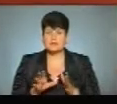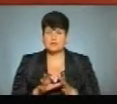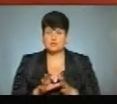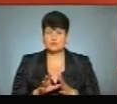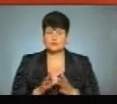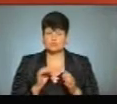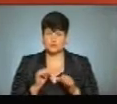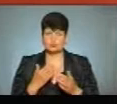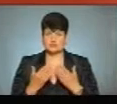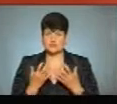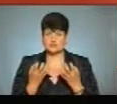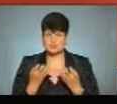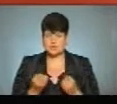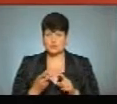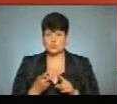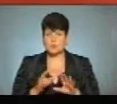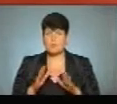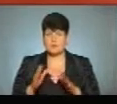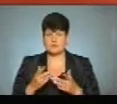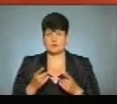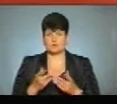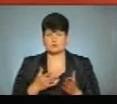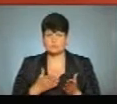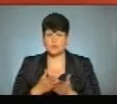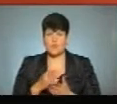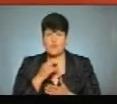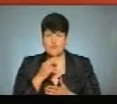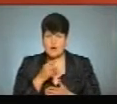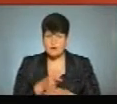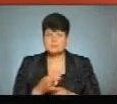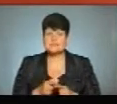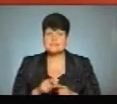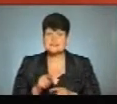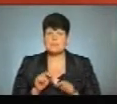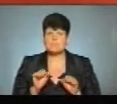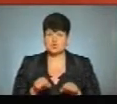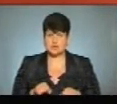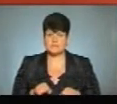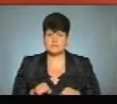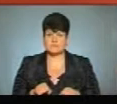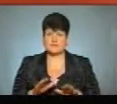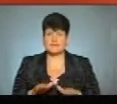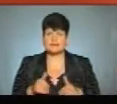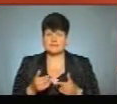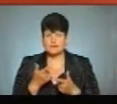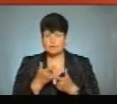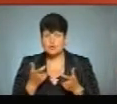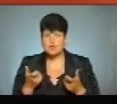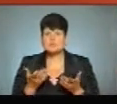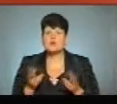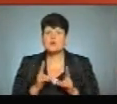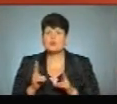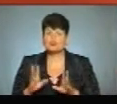встигнемо сьогодні поговорити. Другий момент, на якому вони акцентували увагу, це можливість надати інформацію,